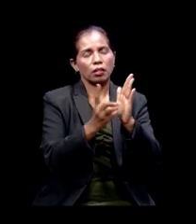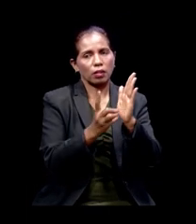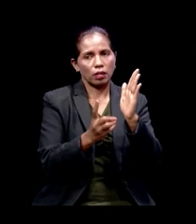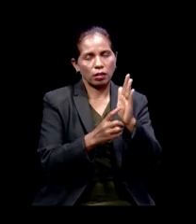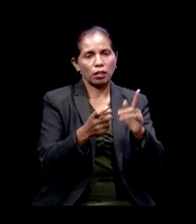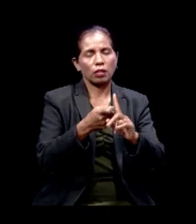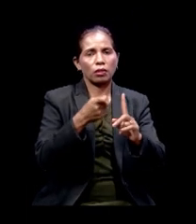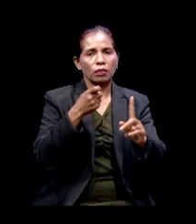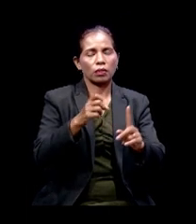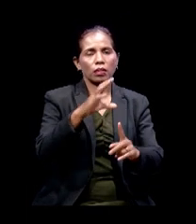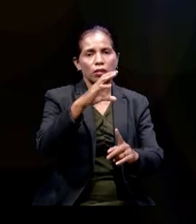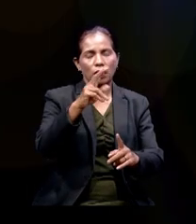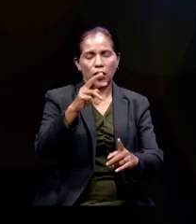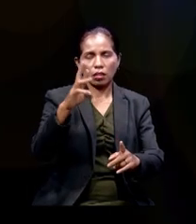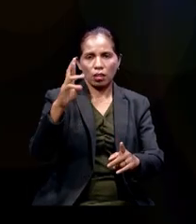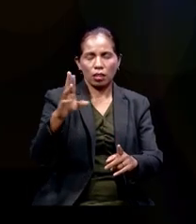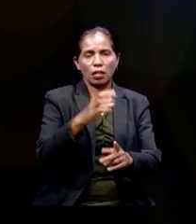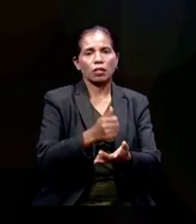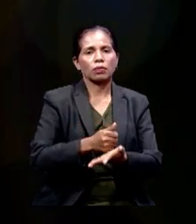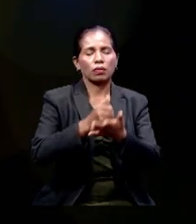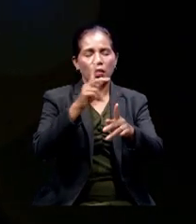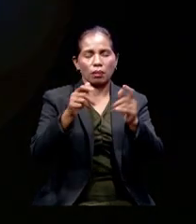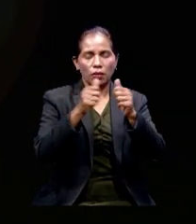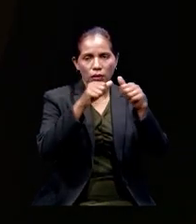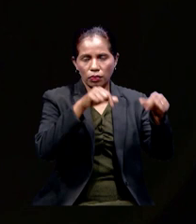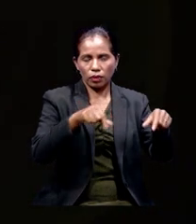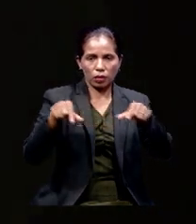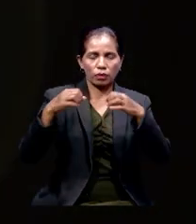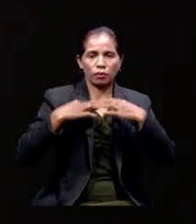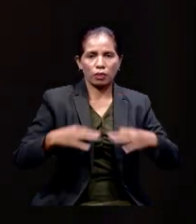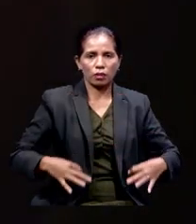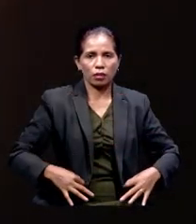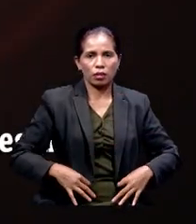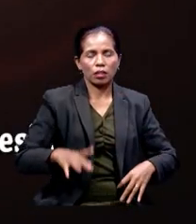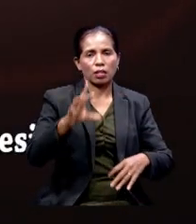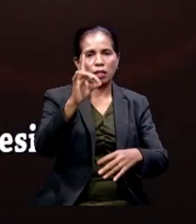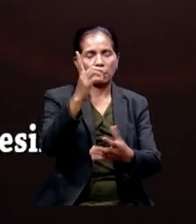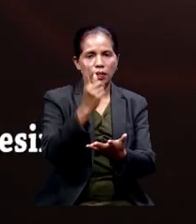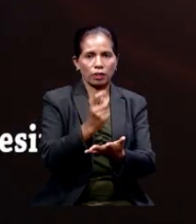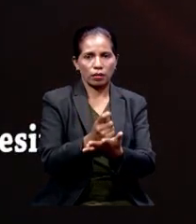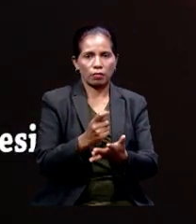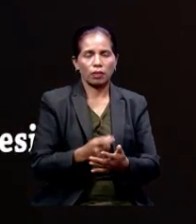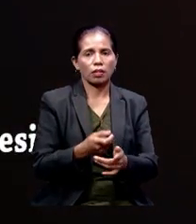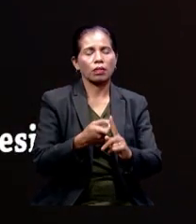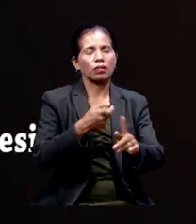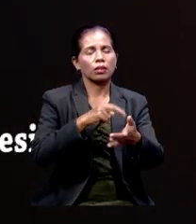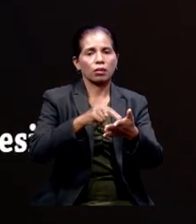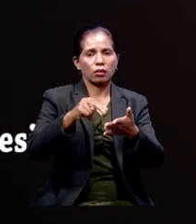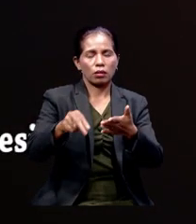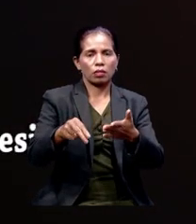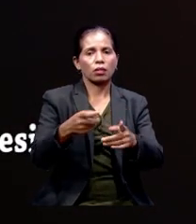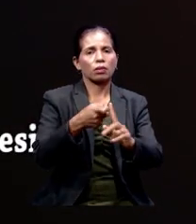Nacional Rehabilitação atende ona ema ho defisiensi fisiku rihun walu resin. Husi número ne maioria